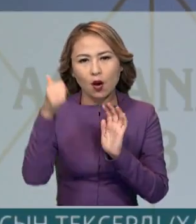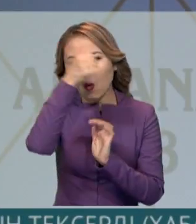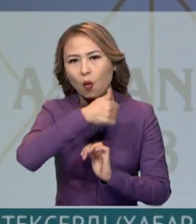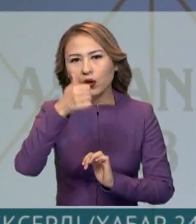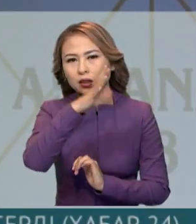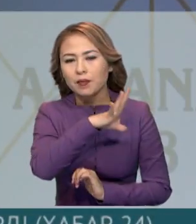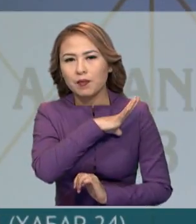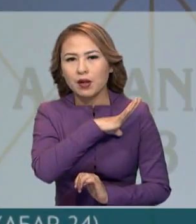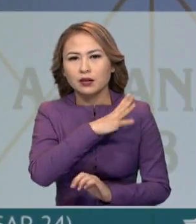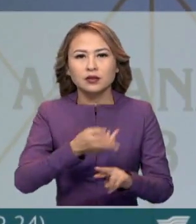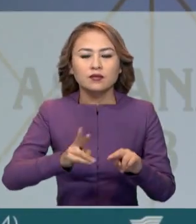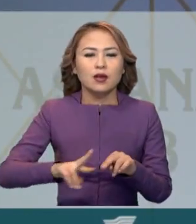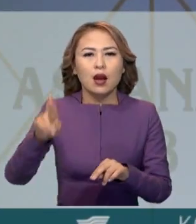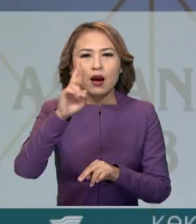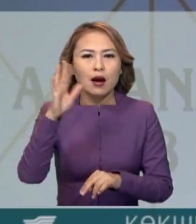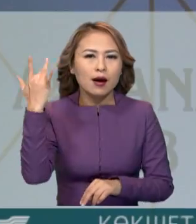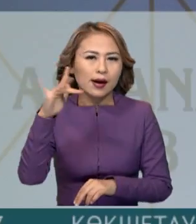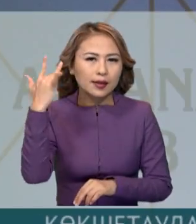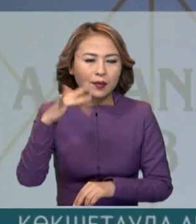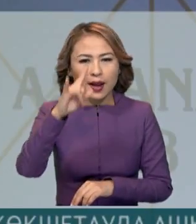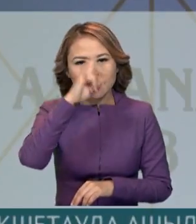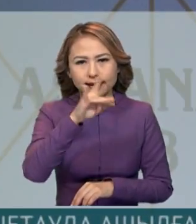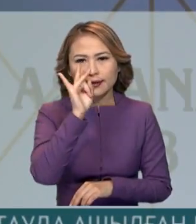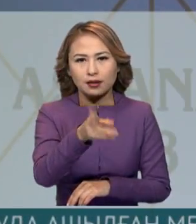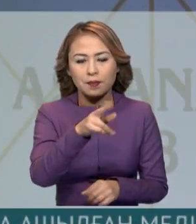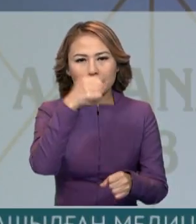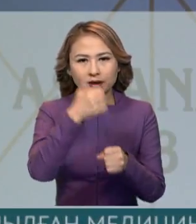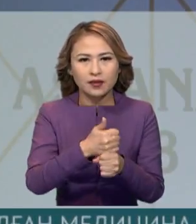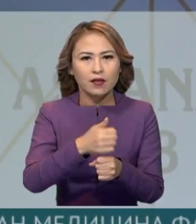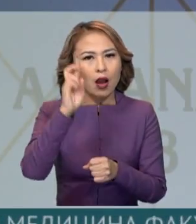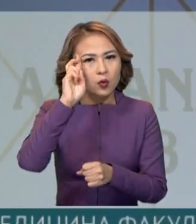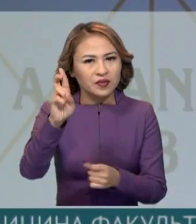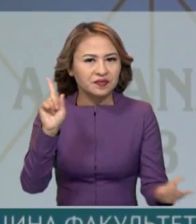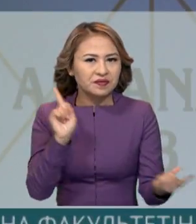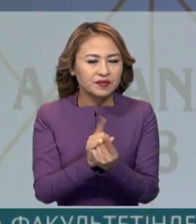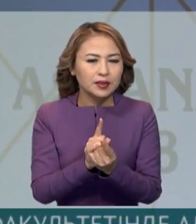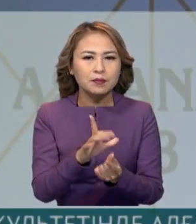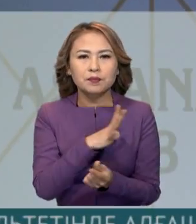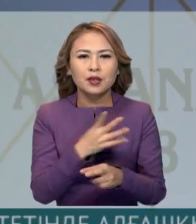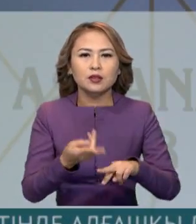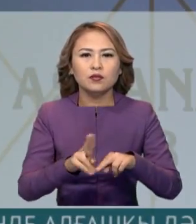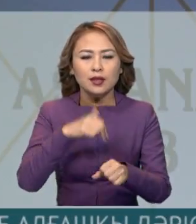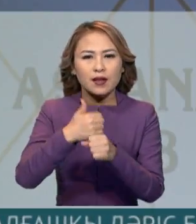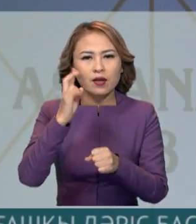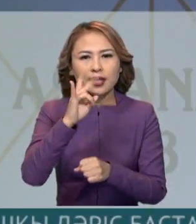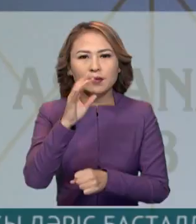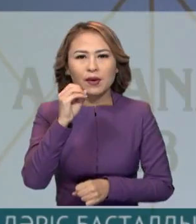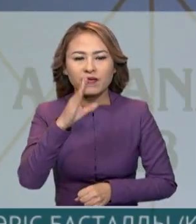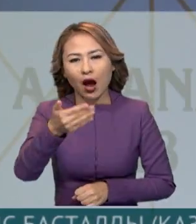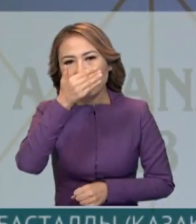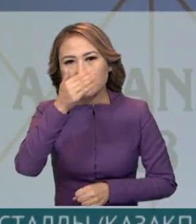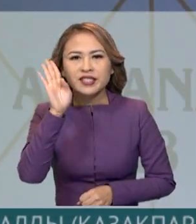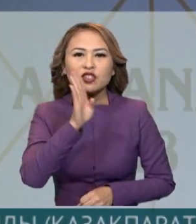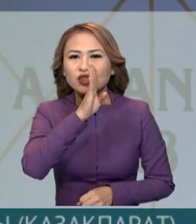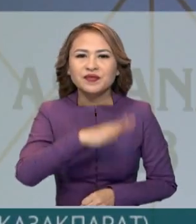2018 жылдың қаңтарында ақш президенті мен Қазақстан Республикасының президенті кездесу барысында елбасы Нұрсұлтан Назарбаев